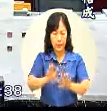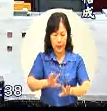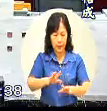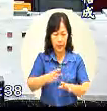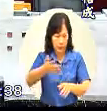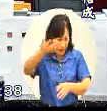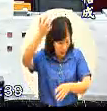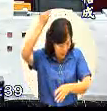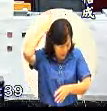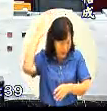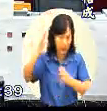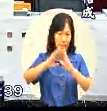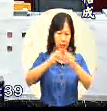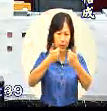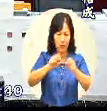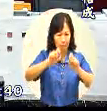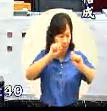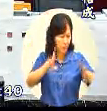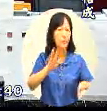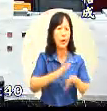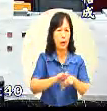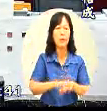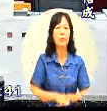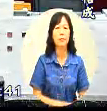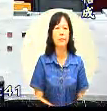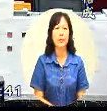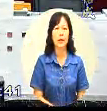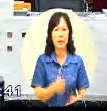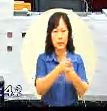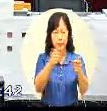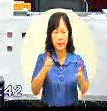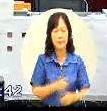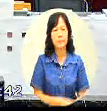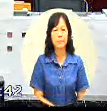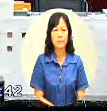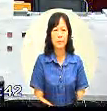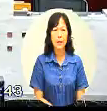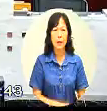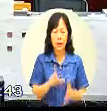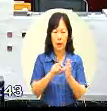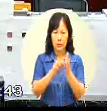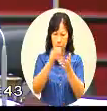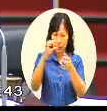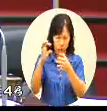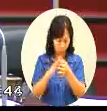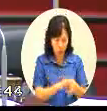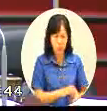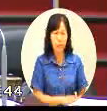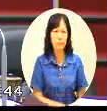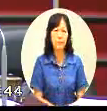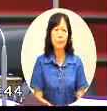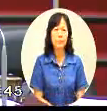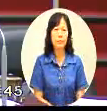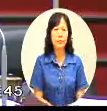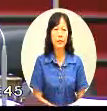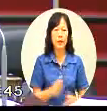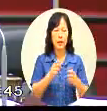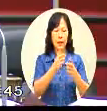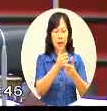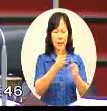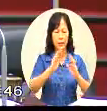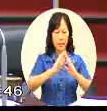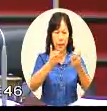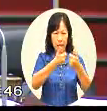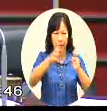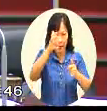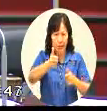去的议会完全不一样。谢谢。 好， 好，时间继续。 好，谢谢康议长。